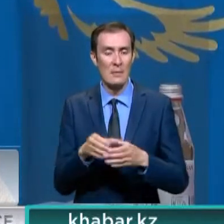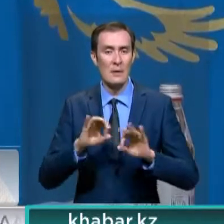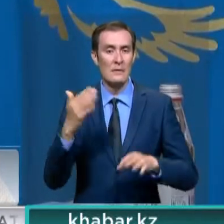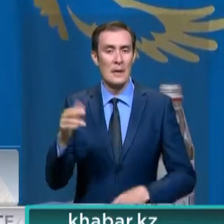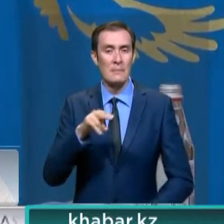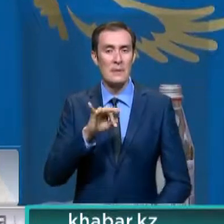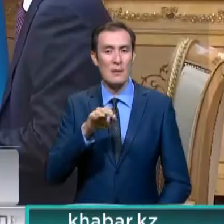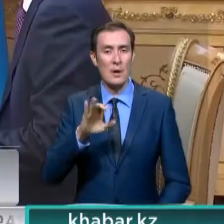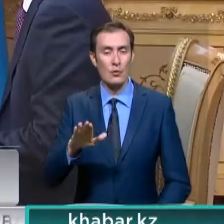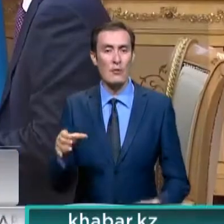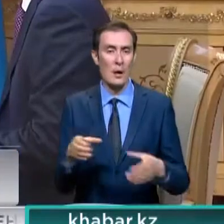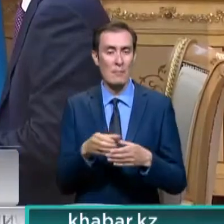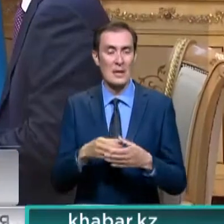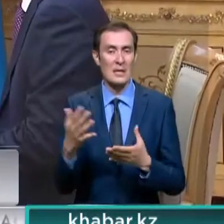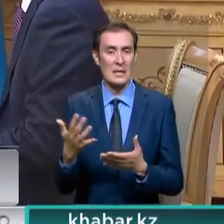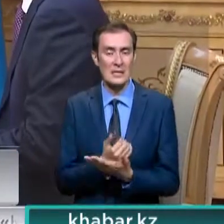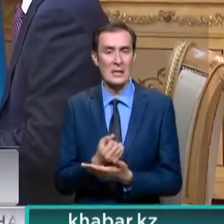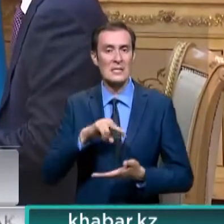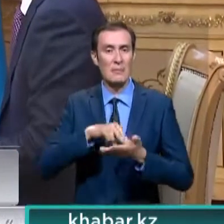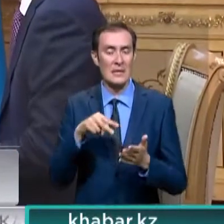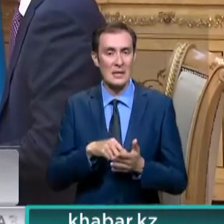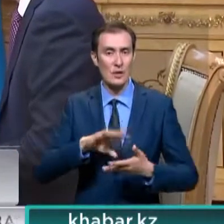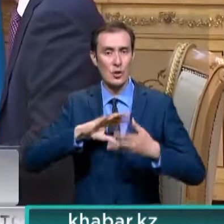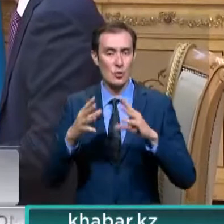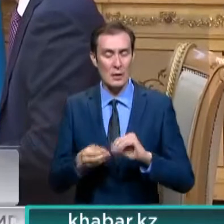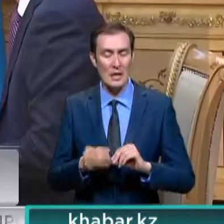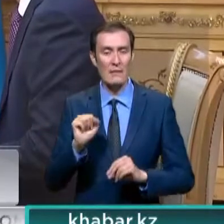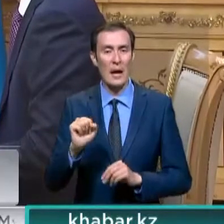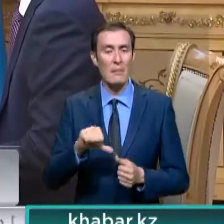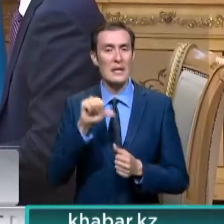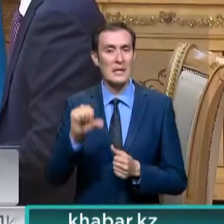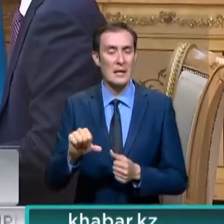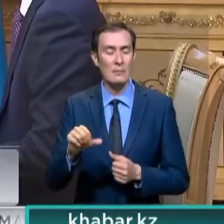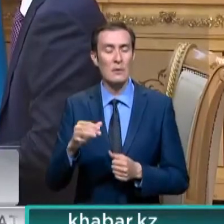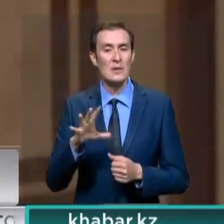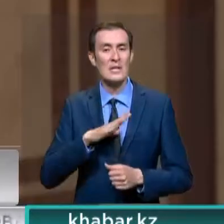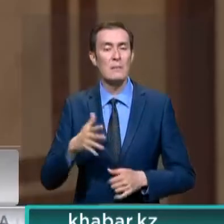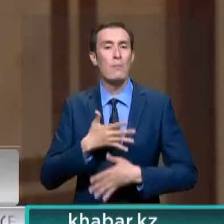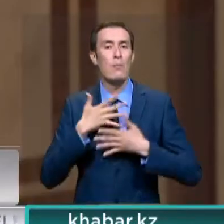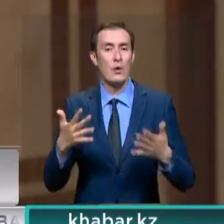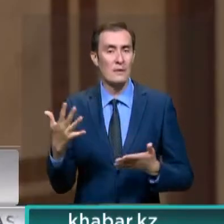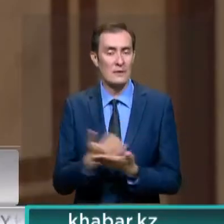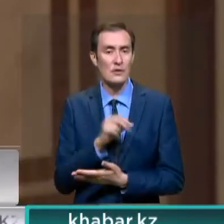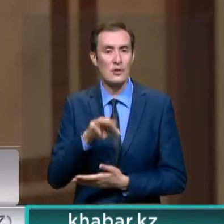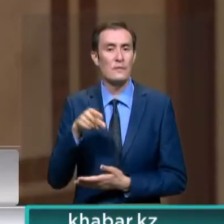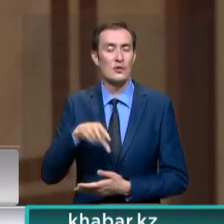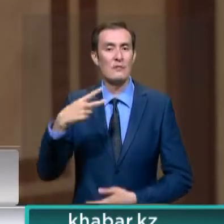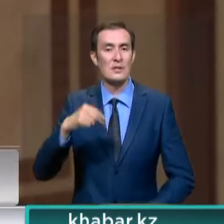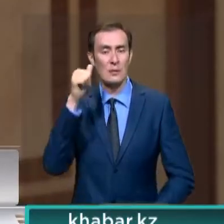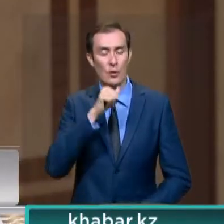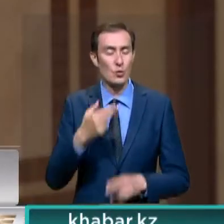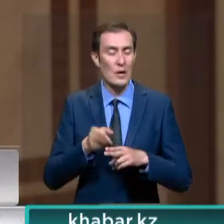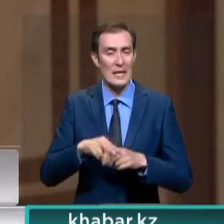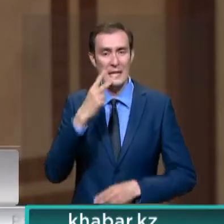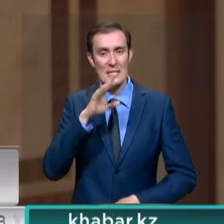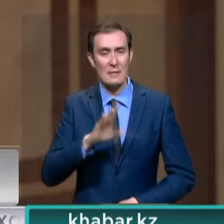Галымжана Пирматова, компания достигла всех запланированных показателей, а по отдельным превзошла планы 2020 года. И это